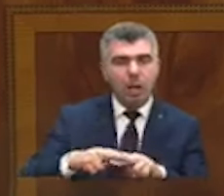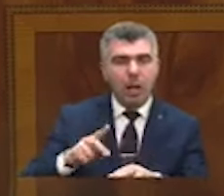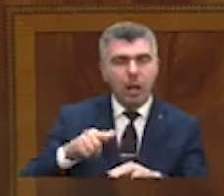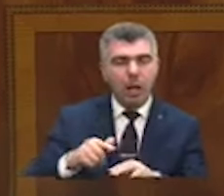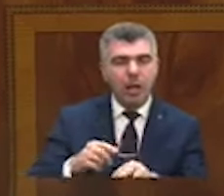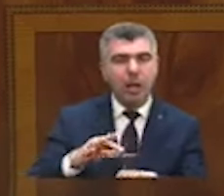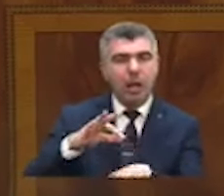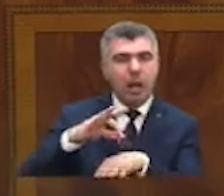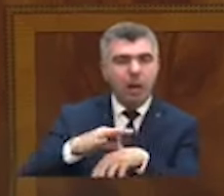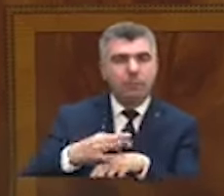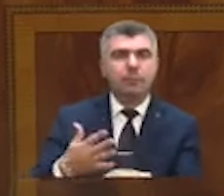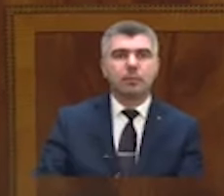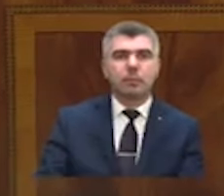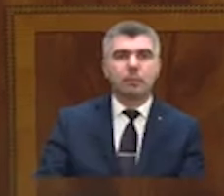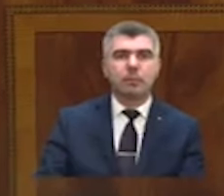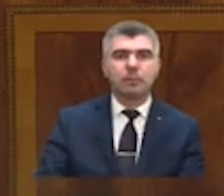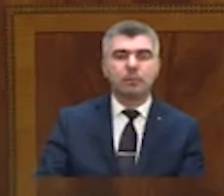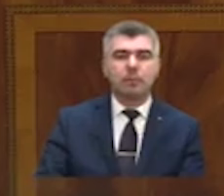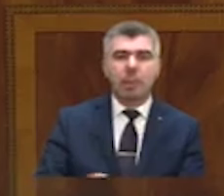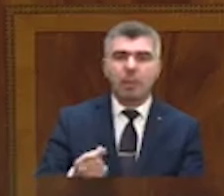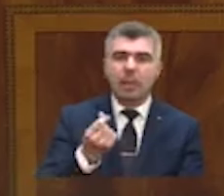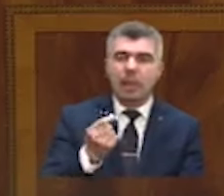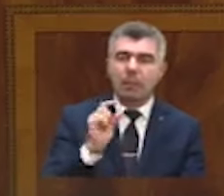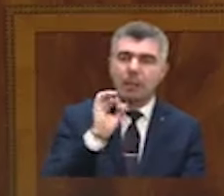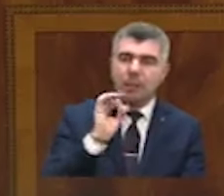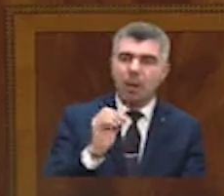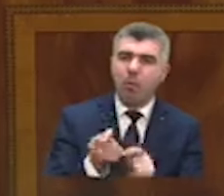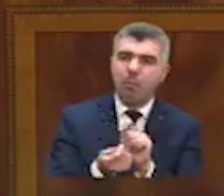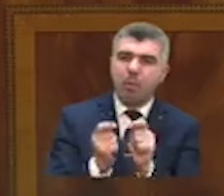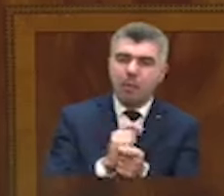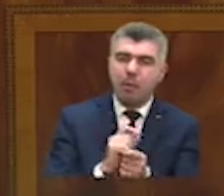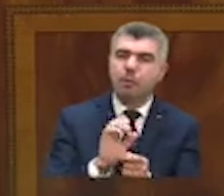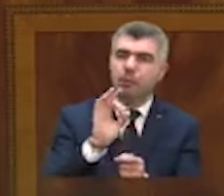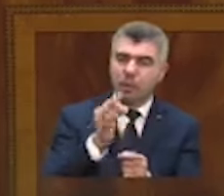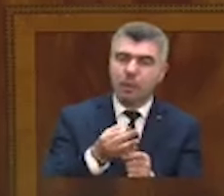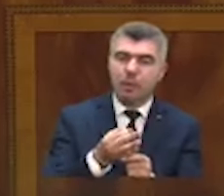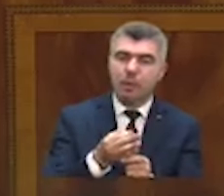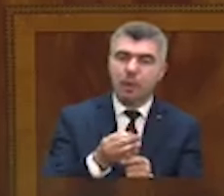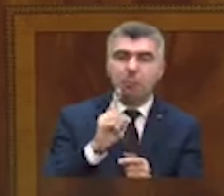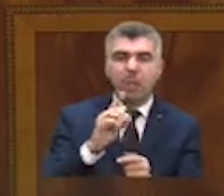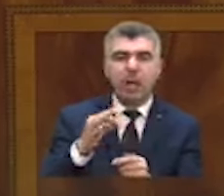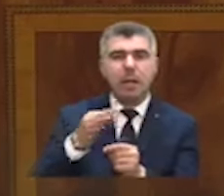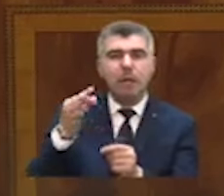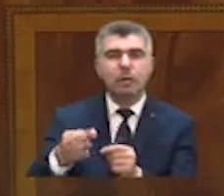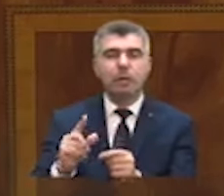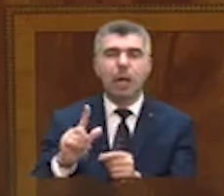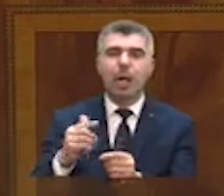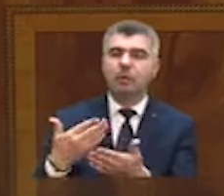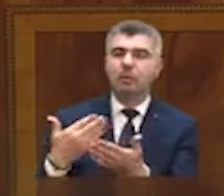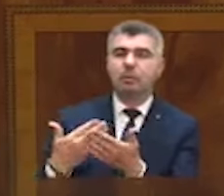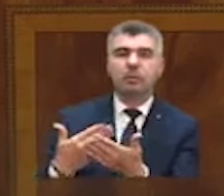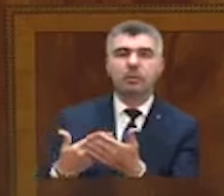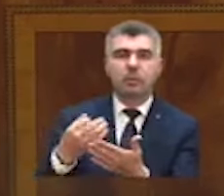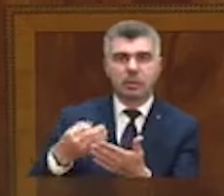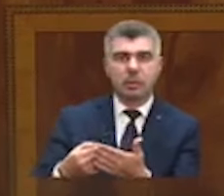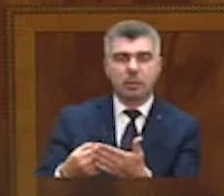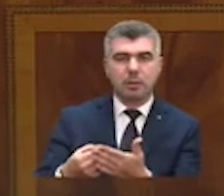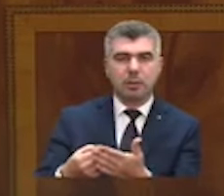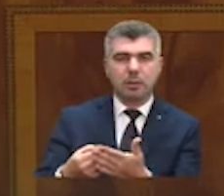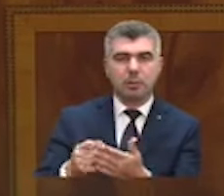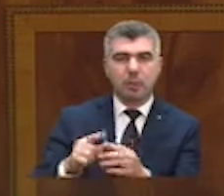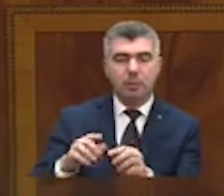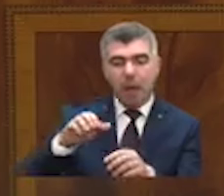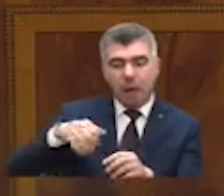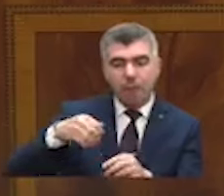اللحم يمكن شي حاجه تكون ماشي في الثمن ديالها ولكن كين كين الانتاج رغم انه كي حفر مايلقاش